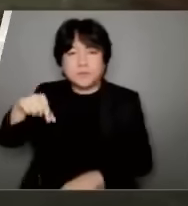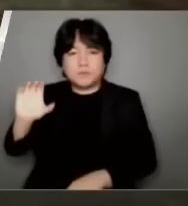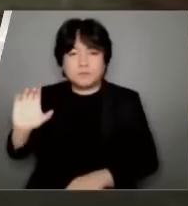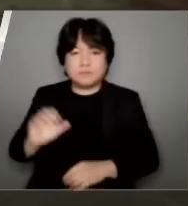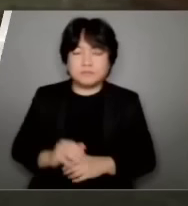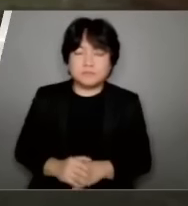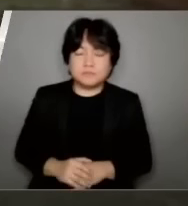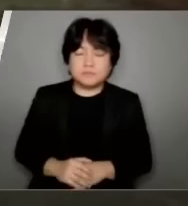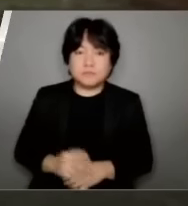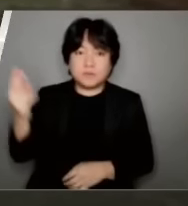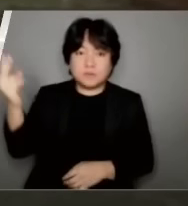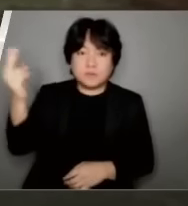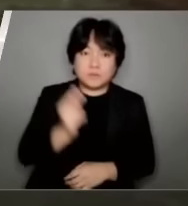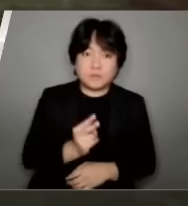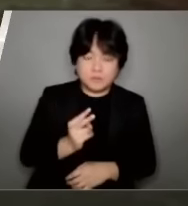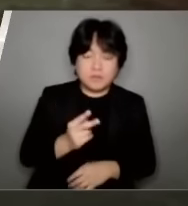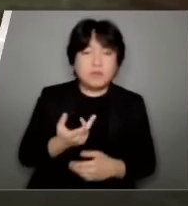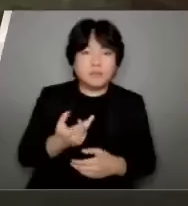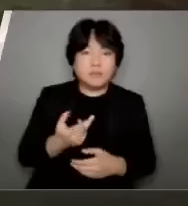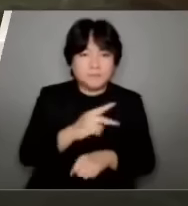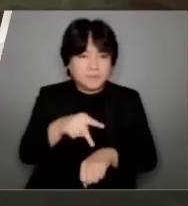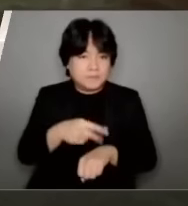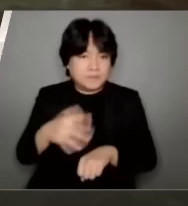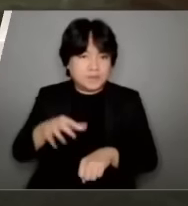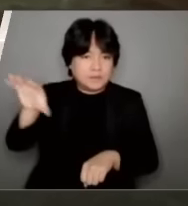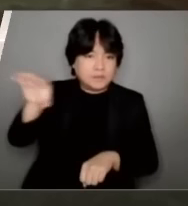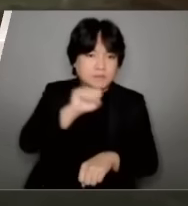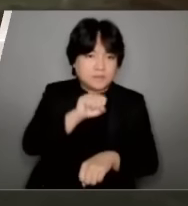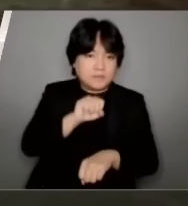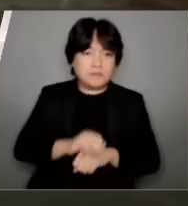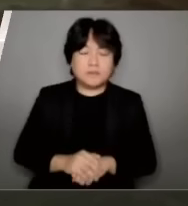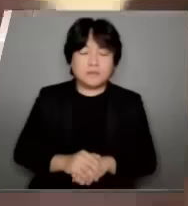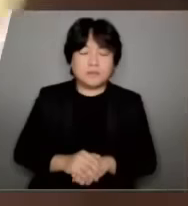Pilipinas matapos mapasa kamay ng mga otoridad mula sa Indonesia.